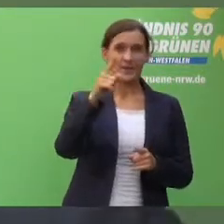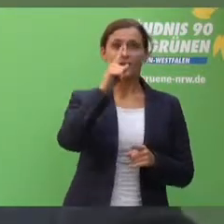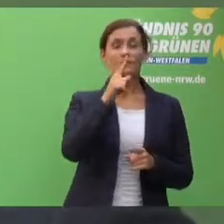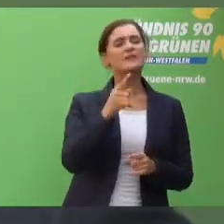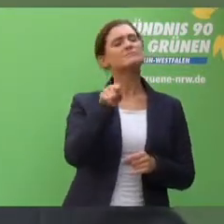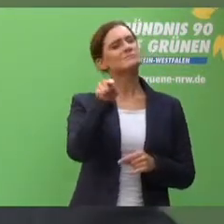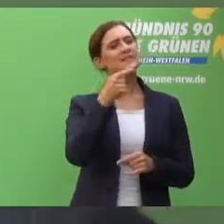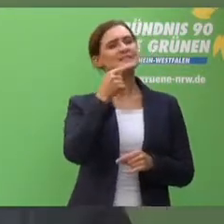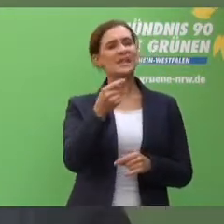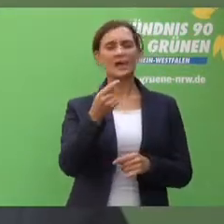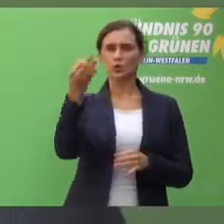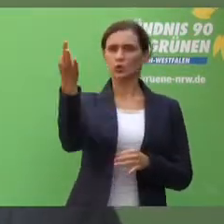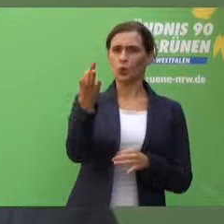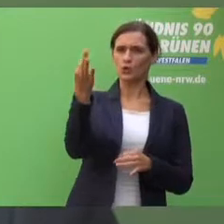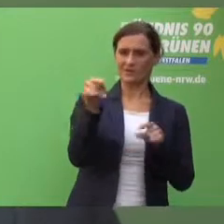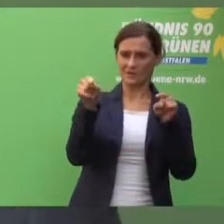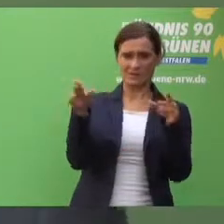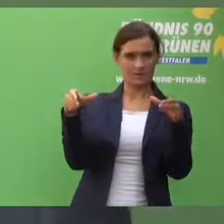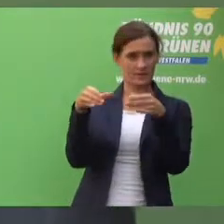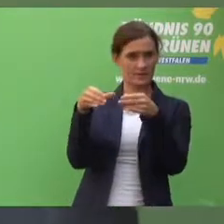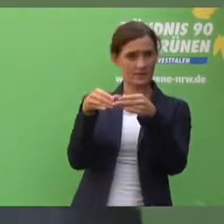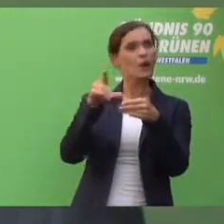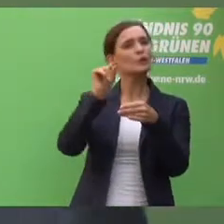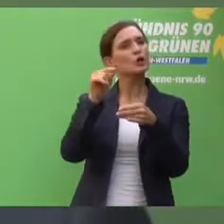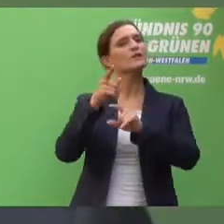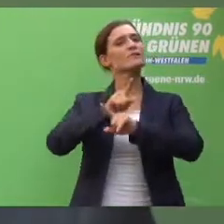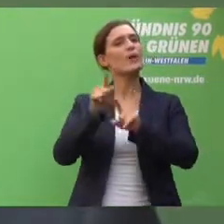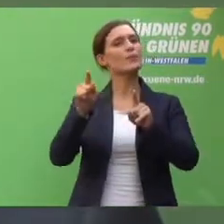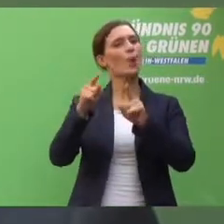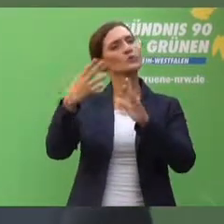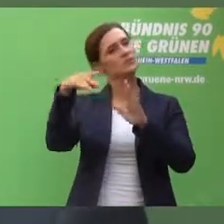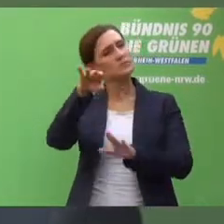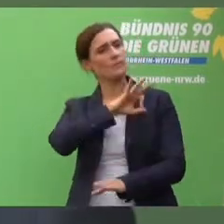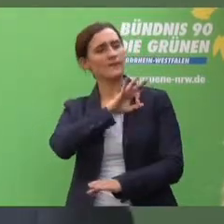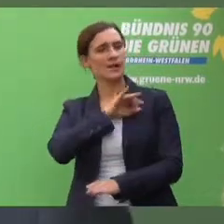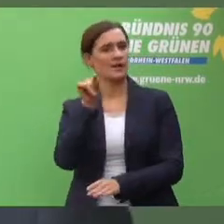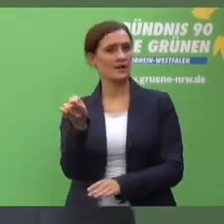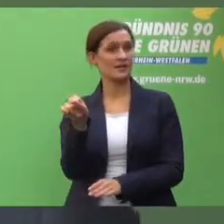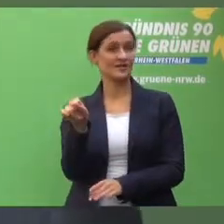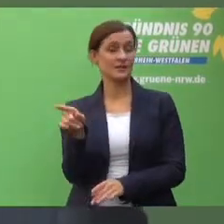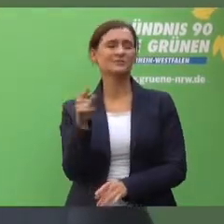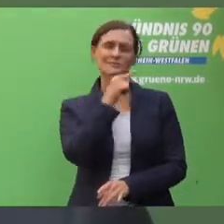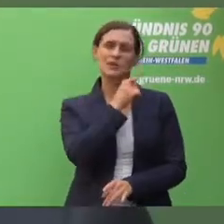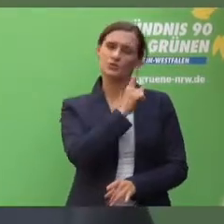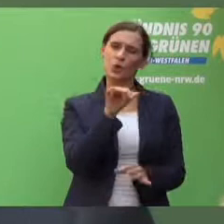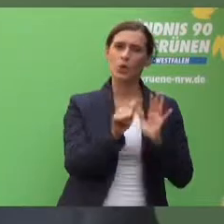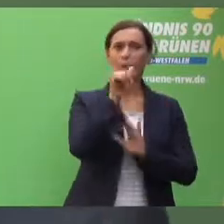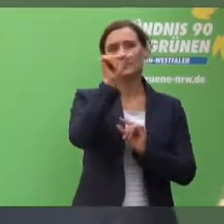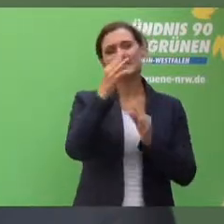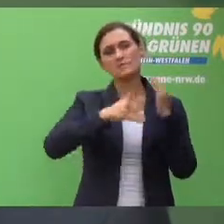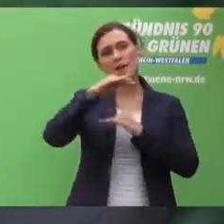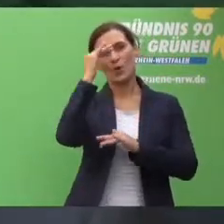als Verbotspartei bezeichnen, nochmal nachdenken. Es gibt nämlich ein